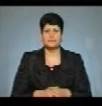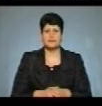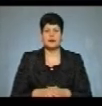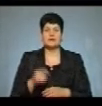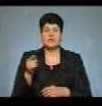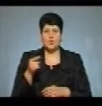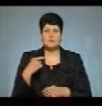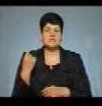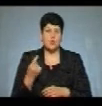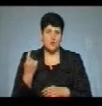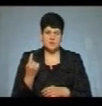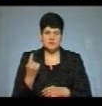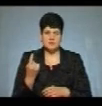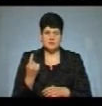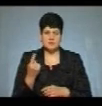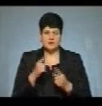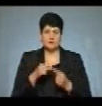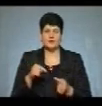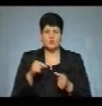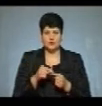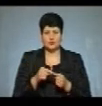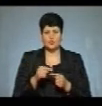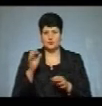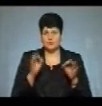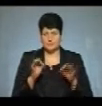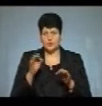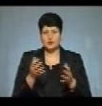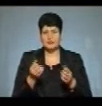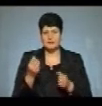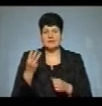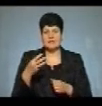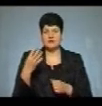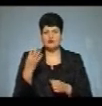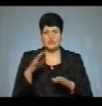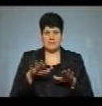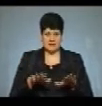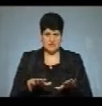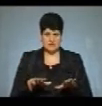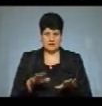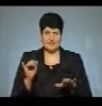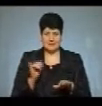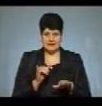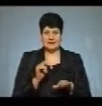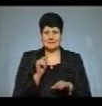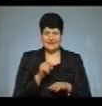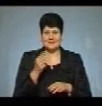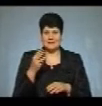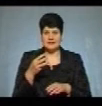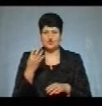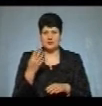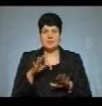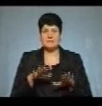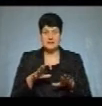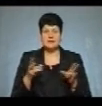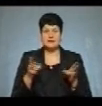Тернопільська область, відповідно до квоти, отримала 34 місця. І, власне, тих 34 місця